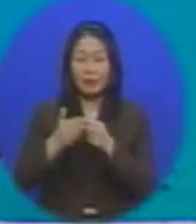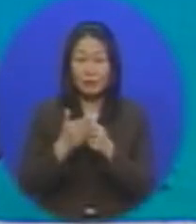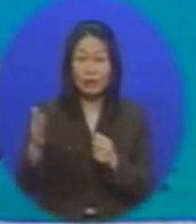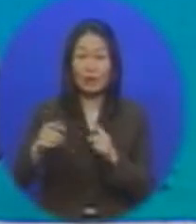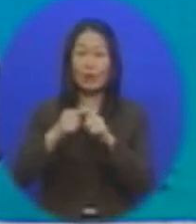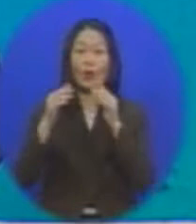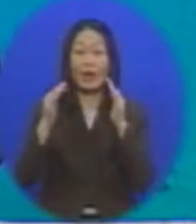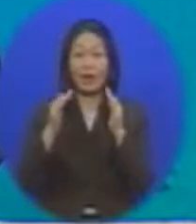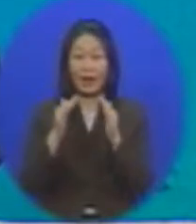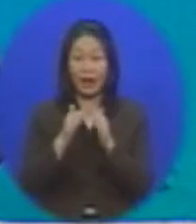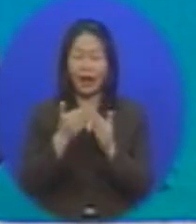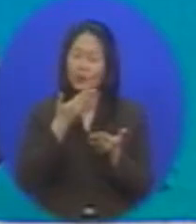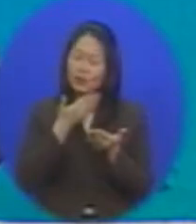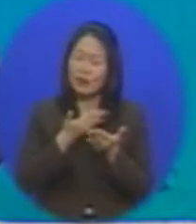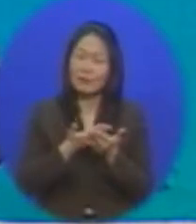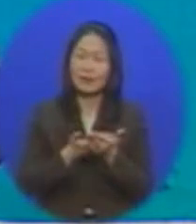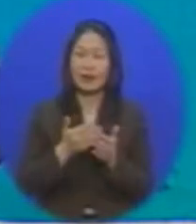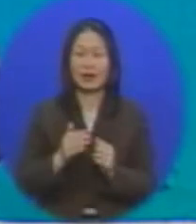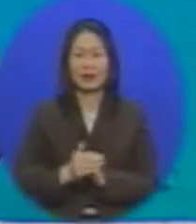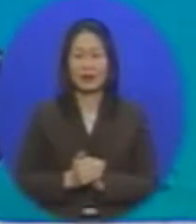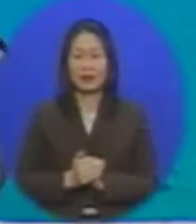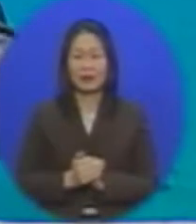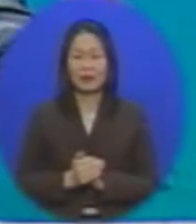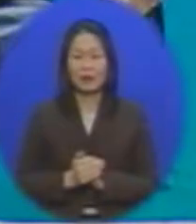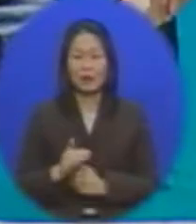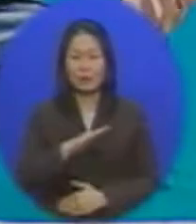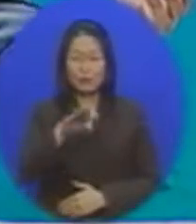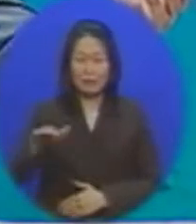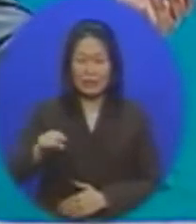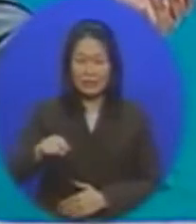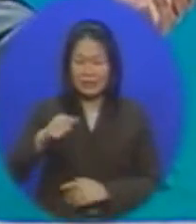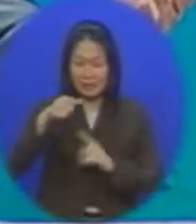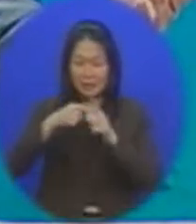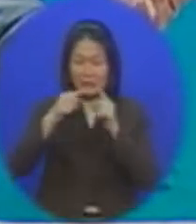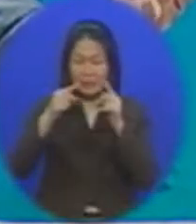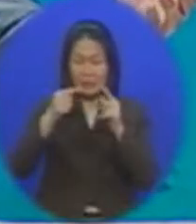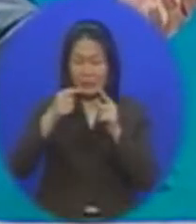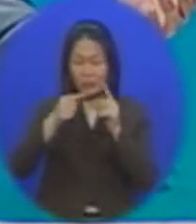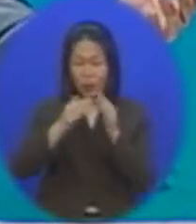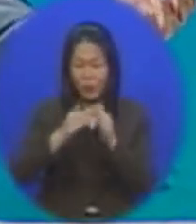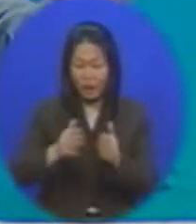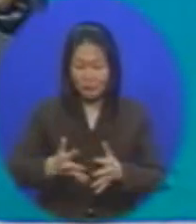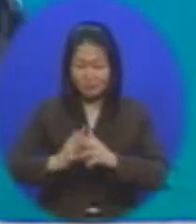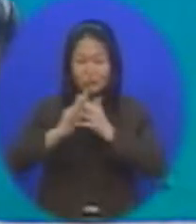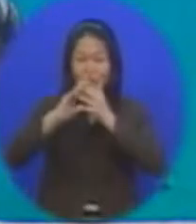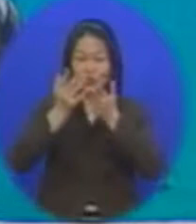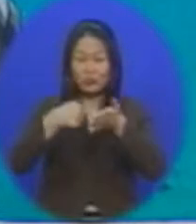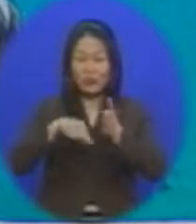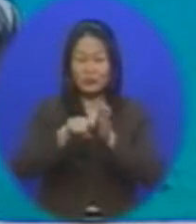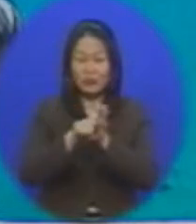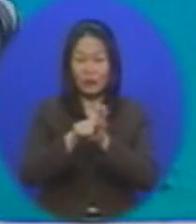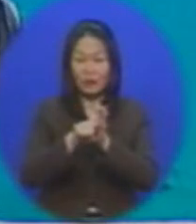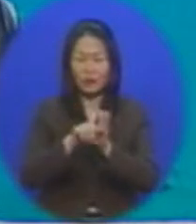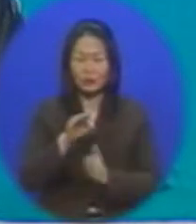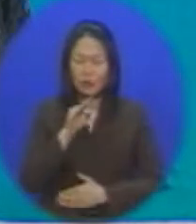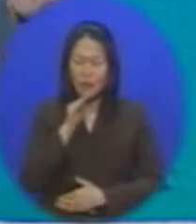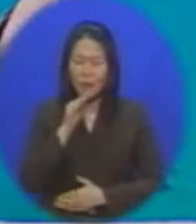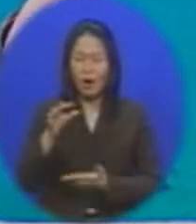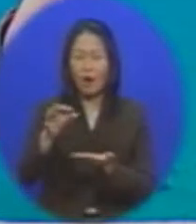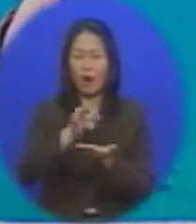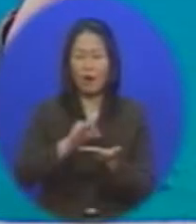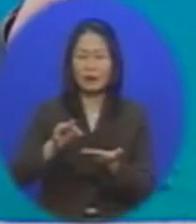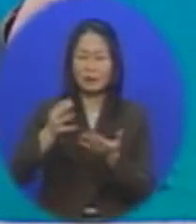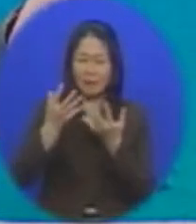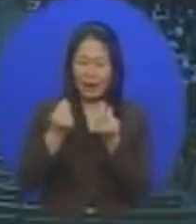교회가 귀한 겁니다 우리가 이 예배당을 짓기 위해서 정말 헌금을 많이